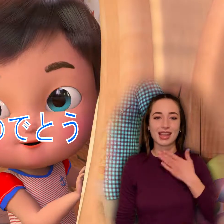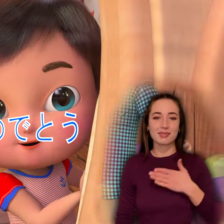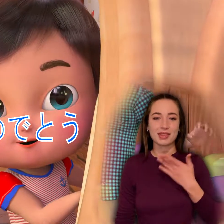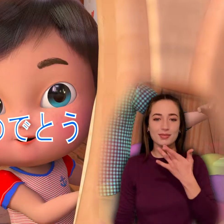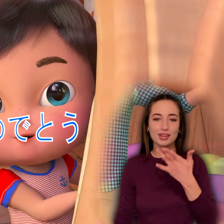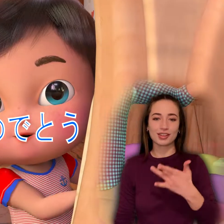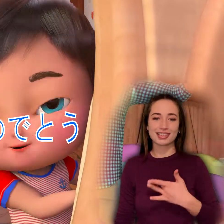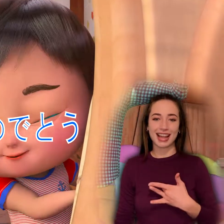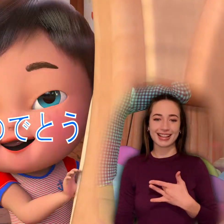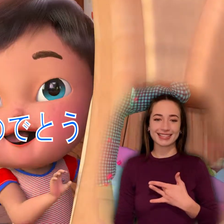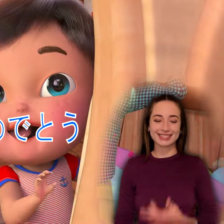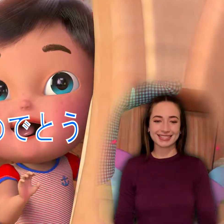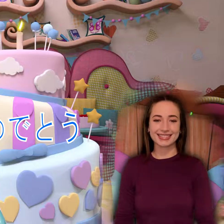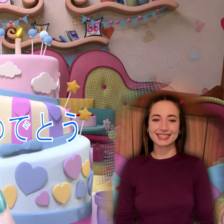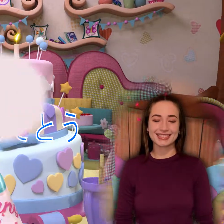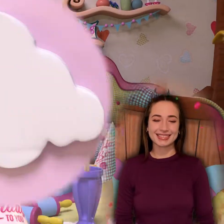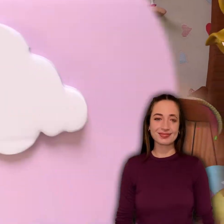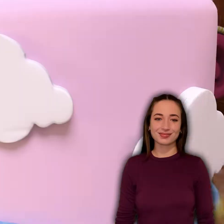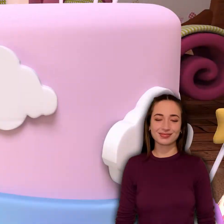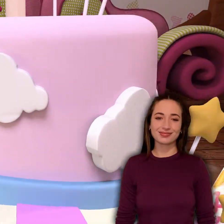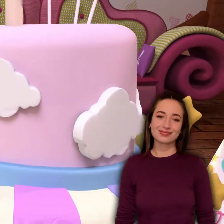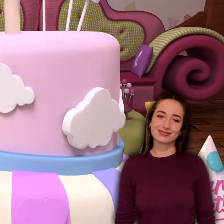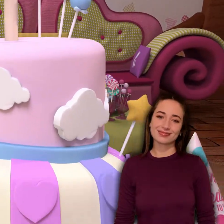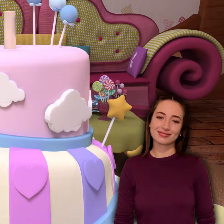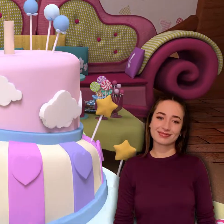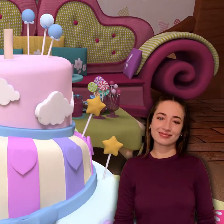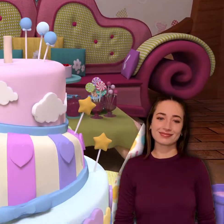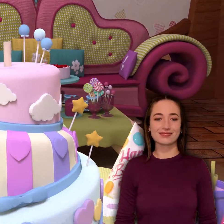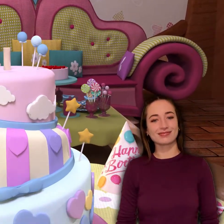誕生日おめでとう。